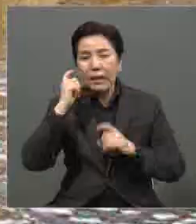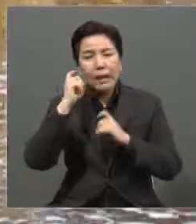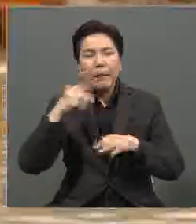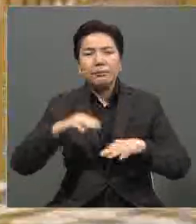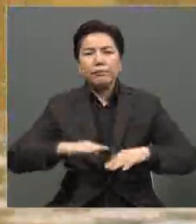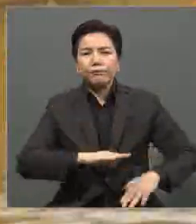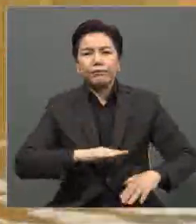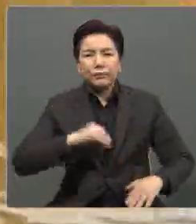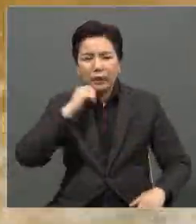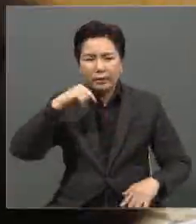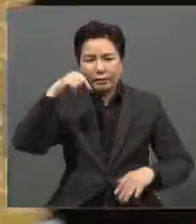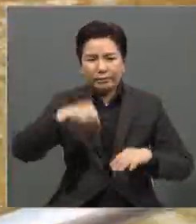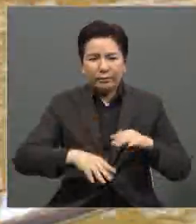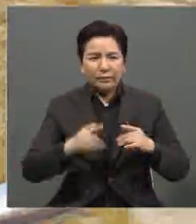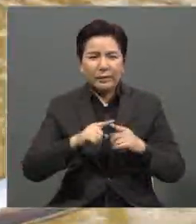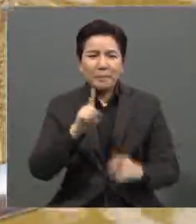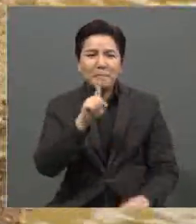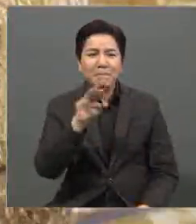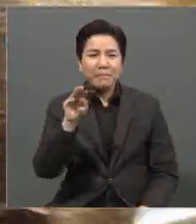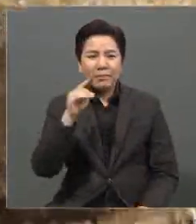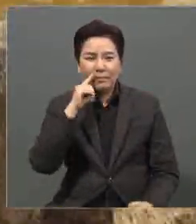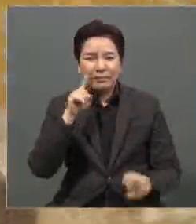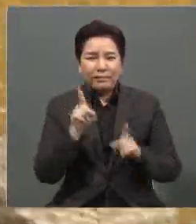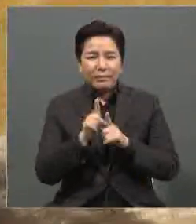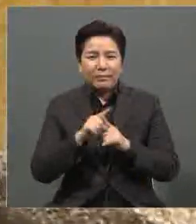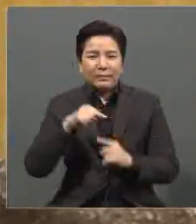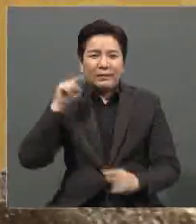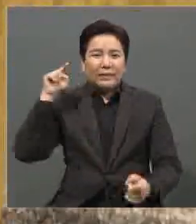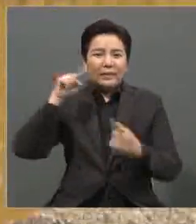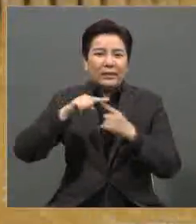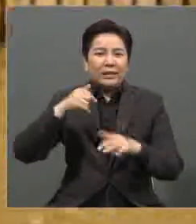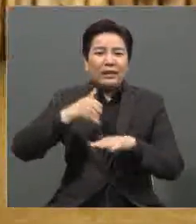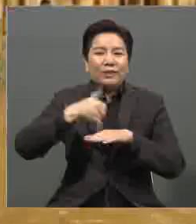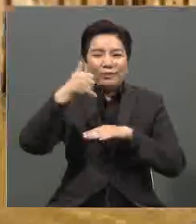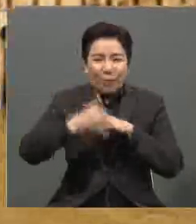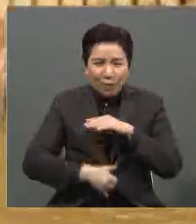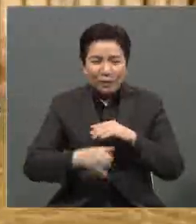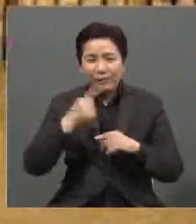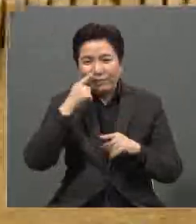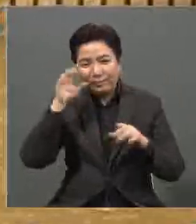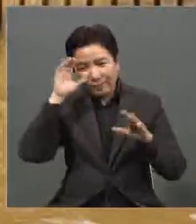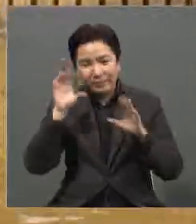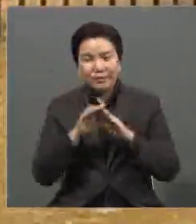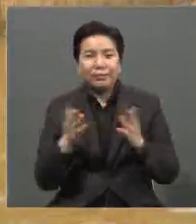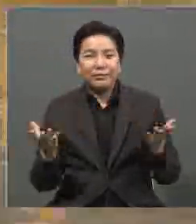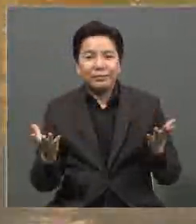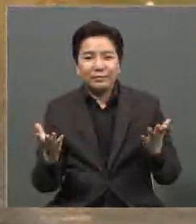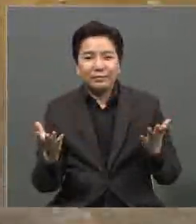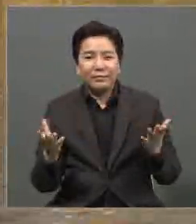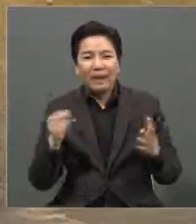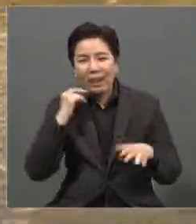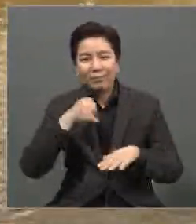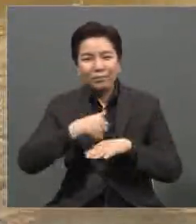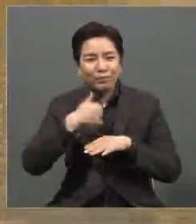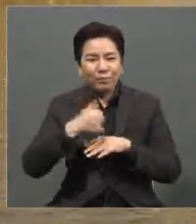คุณผู้ชมไปน้ำสูงไม่ถึง1เมตรบางคนเนี่ยพายไม่ถึงเส้นชัยสักทีล้มลงไปในคูน้